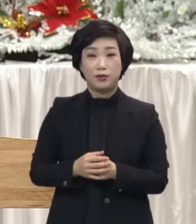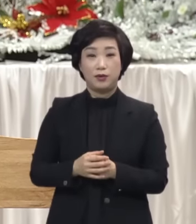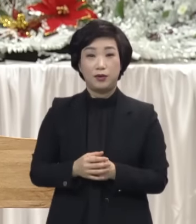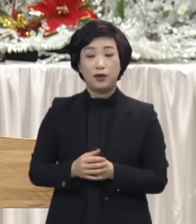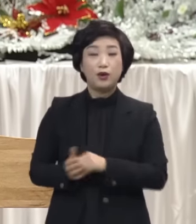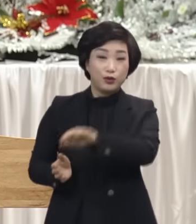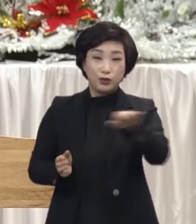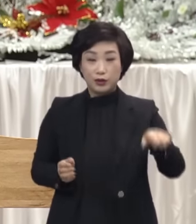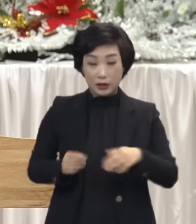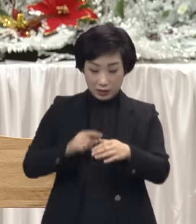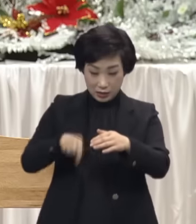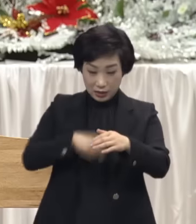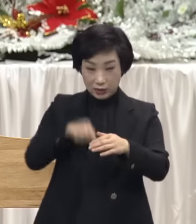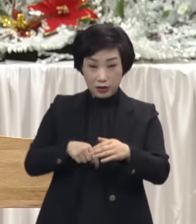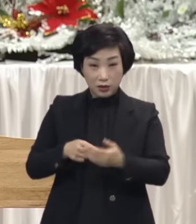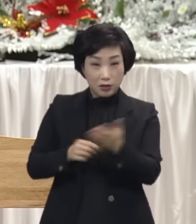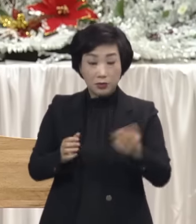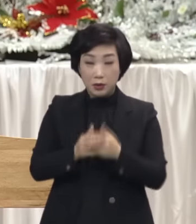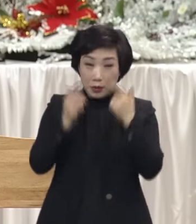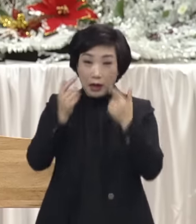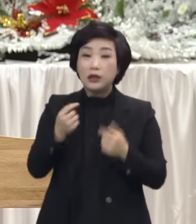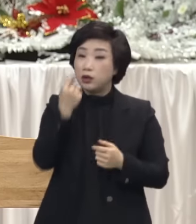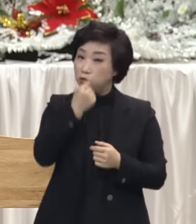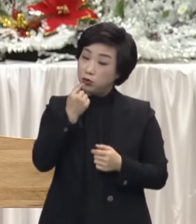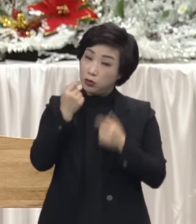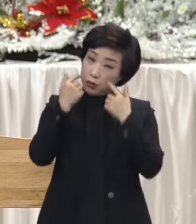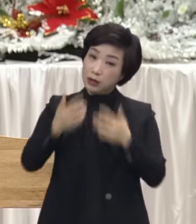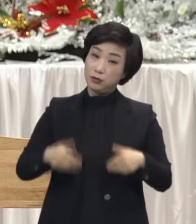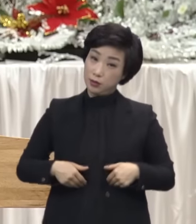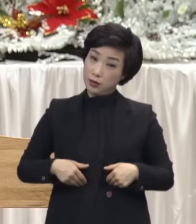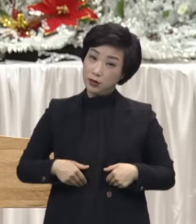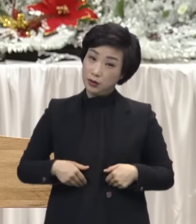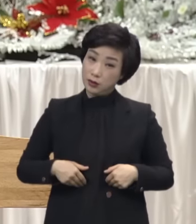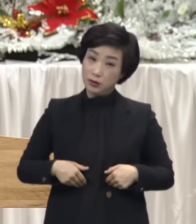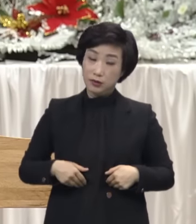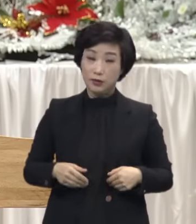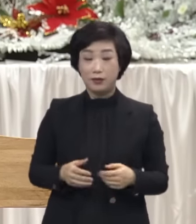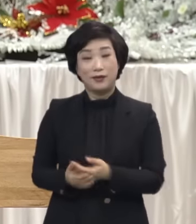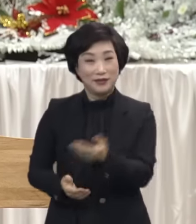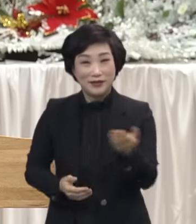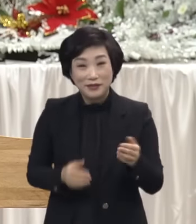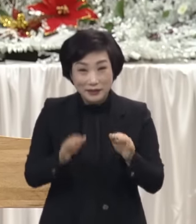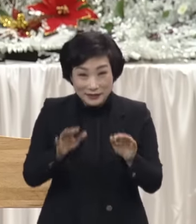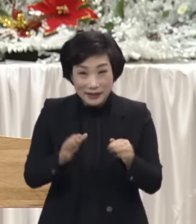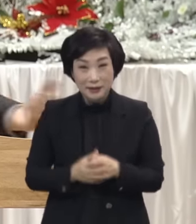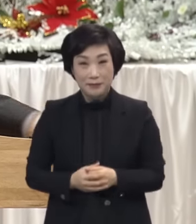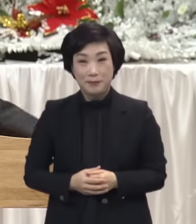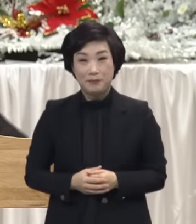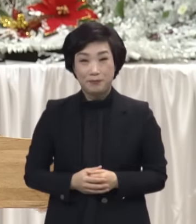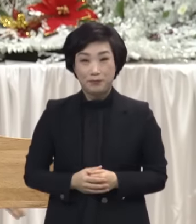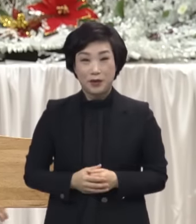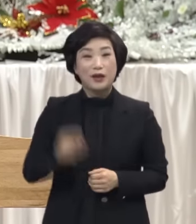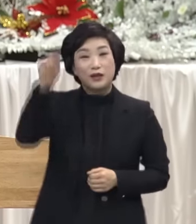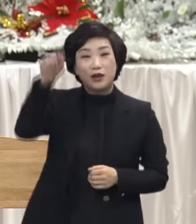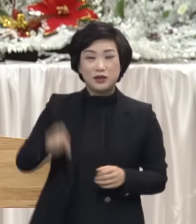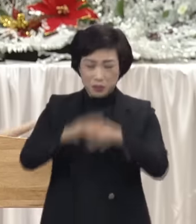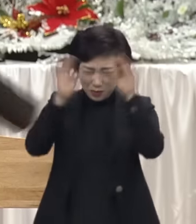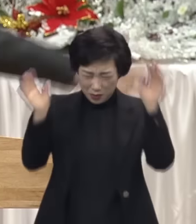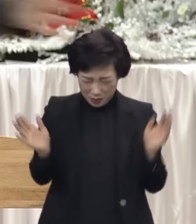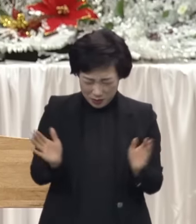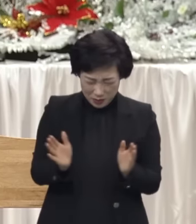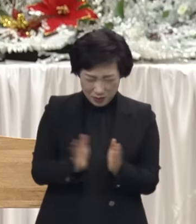우리 속에 분명한 이치가 확실하지 않은가. 그래서 천지의 모든